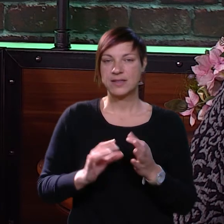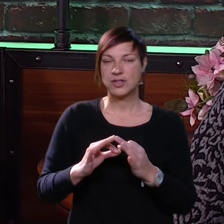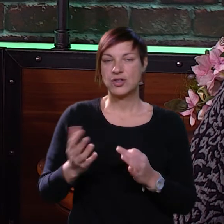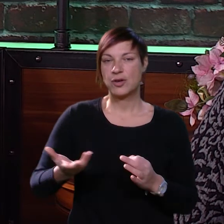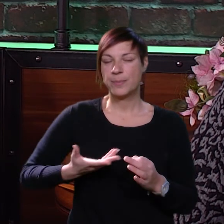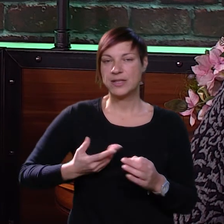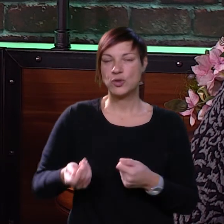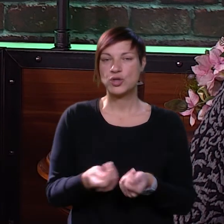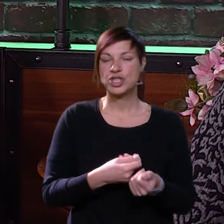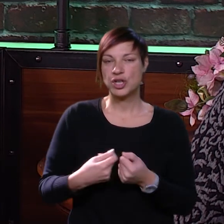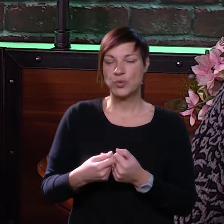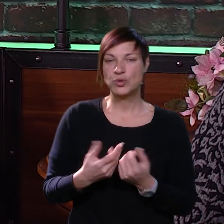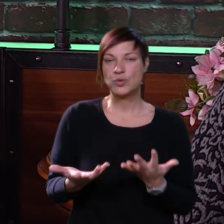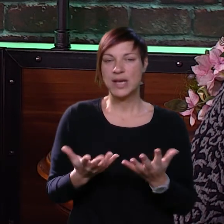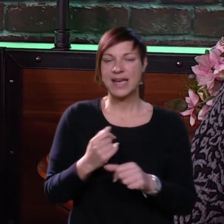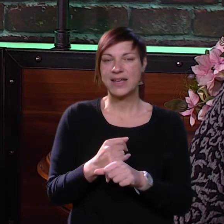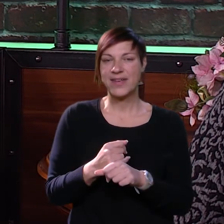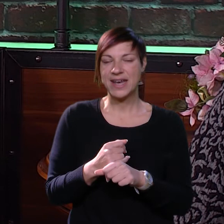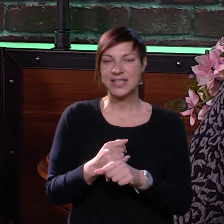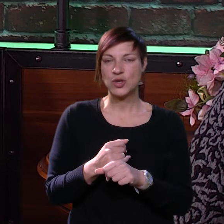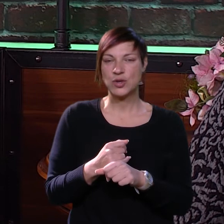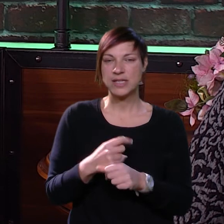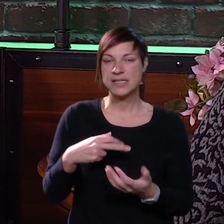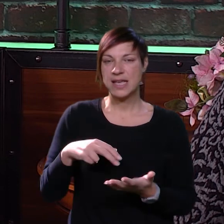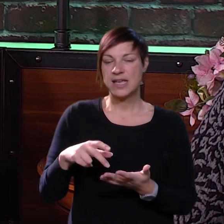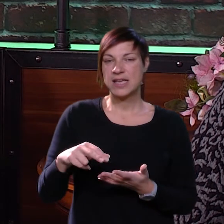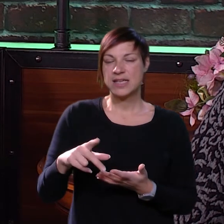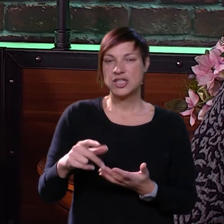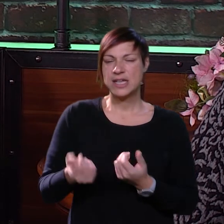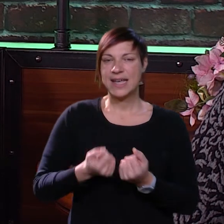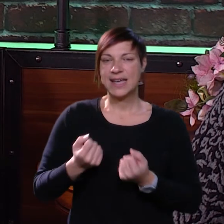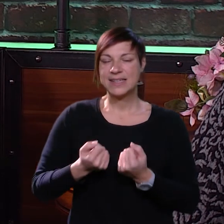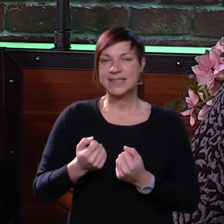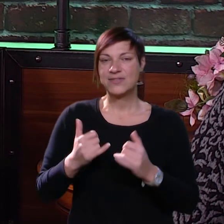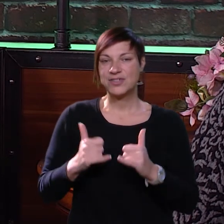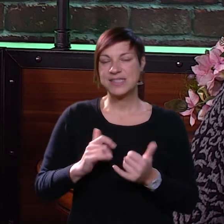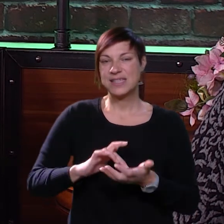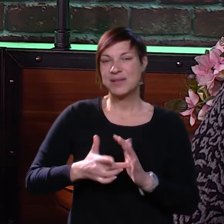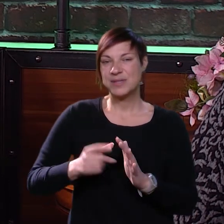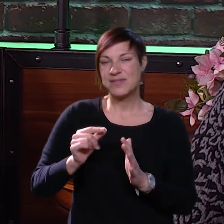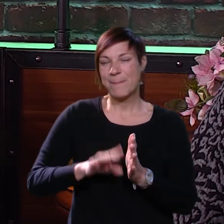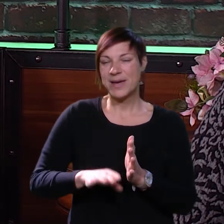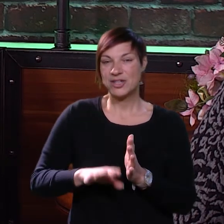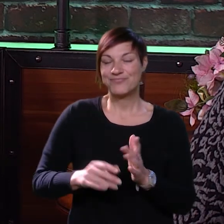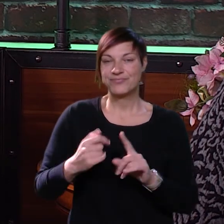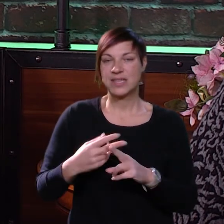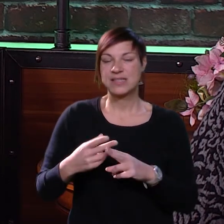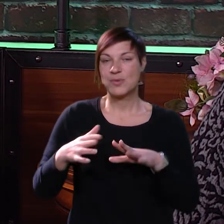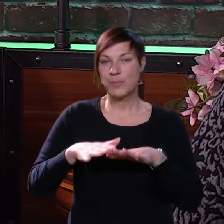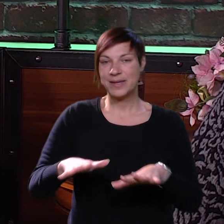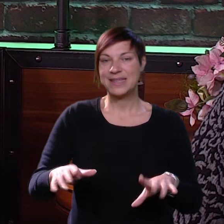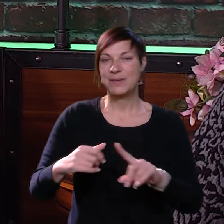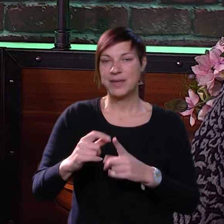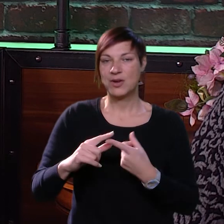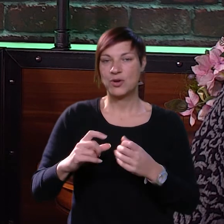Toma onako dođe u udrugu na nekakve radionice, išao je na tako nekakve aktivnosti, sad nam je to sve malo skudnije s obzirom